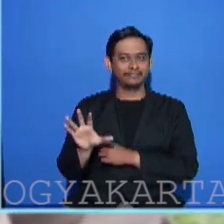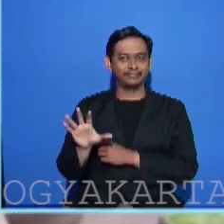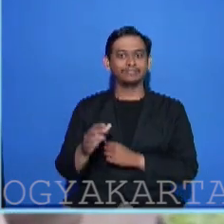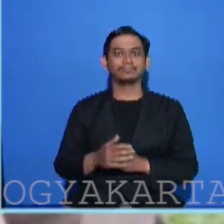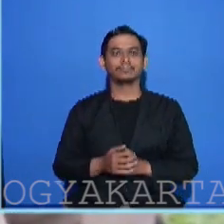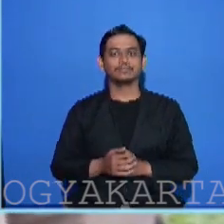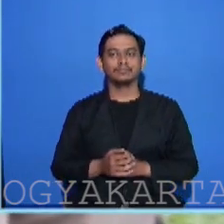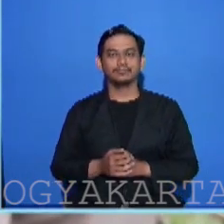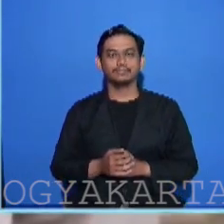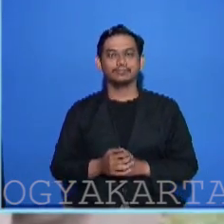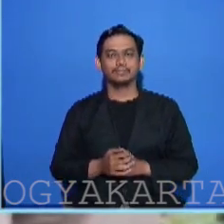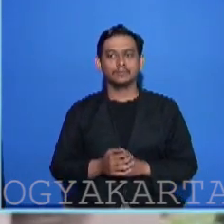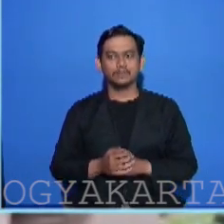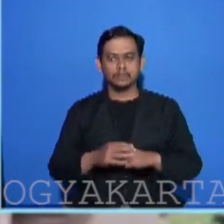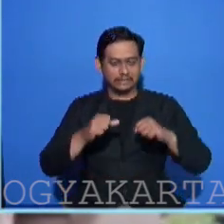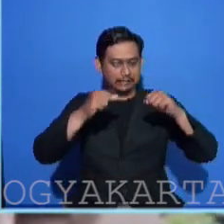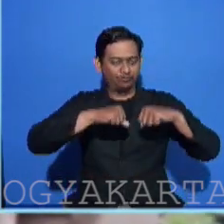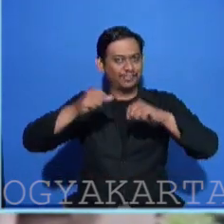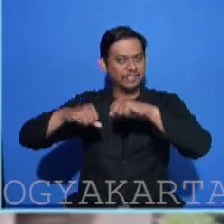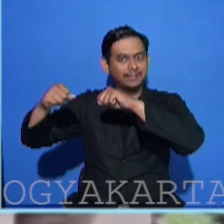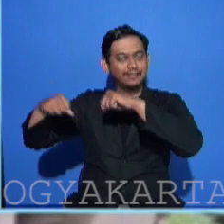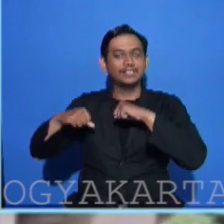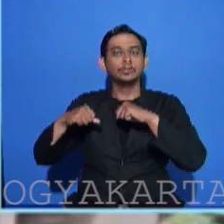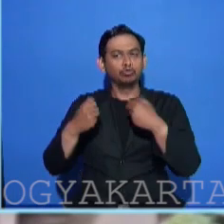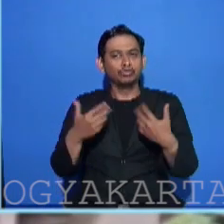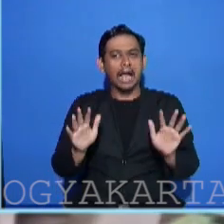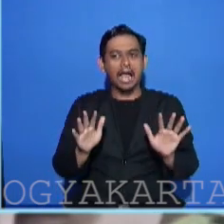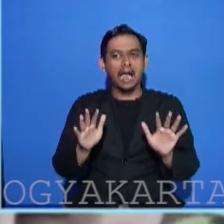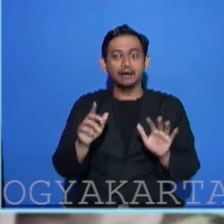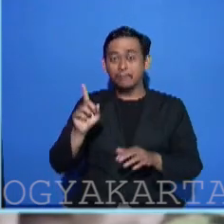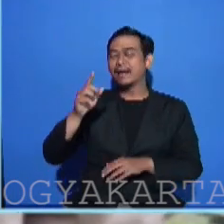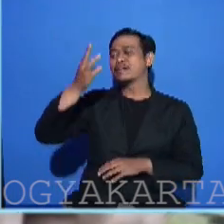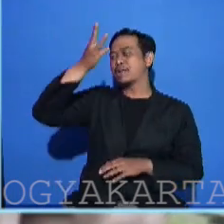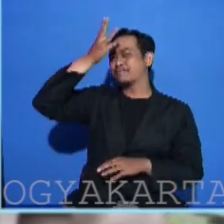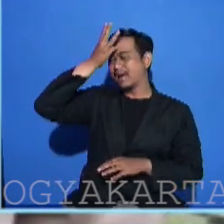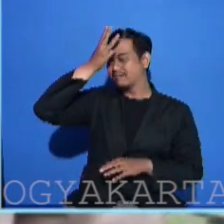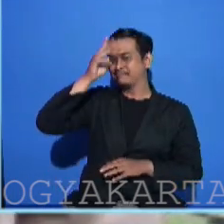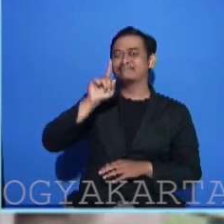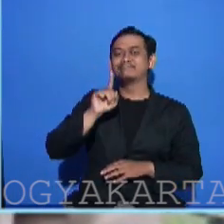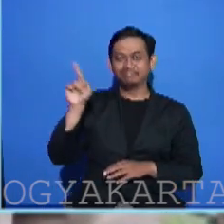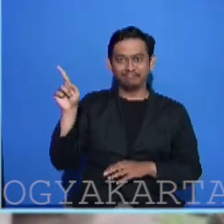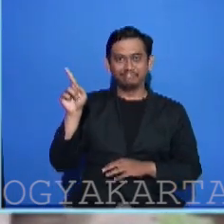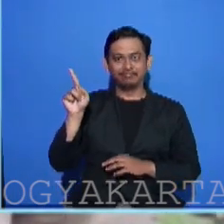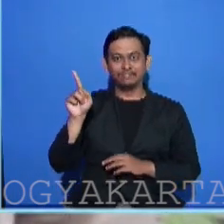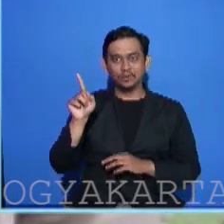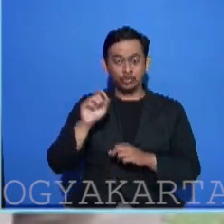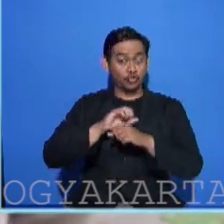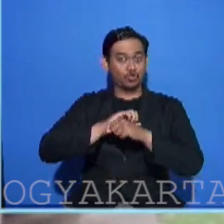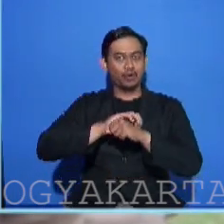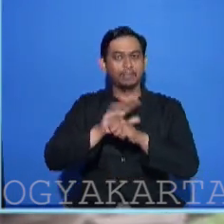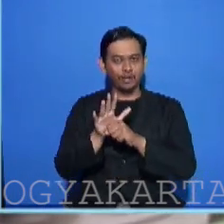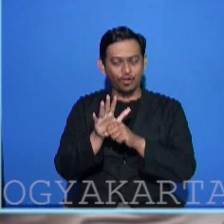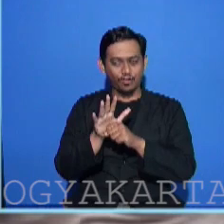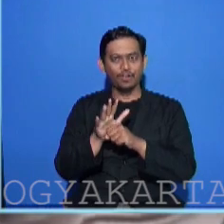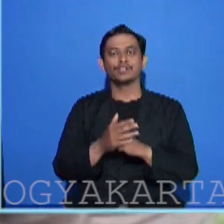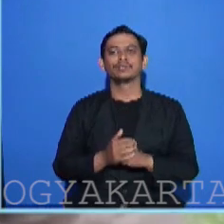Bupati Kulon Progo untuk mengembangkan tidak hanya di bulan Progo kita berharap ini bisa diduplikasi komentar akan